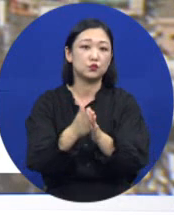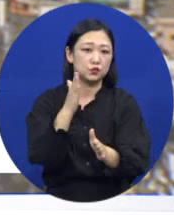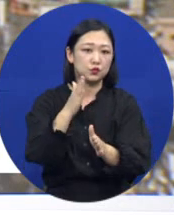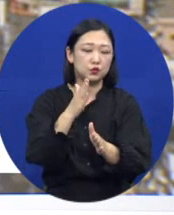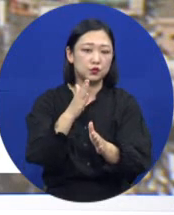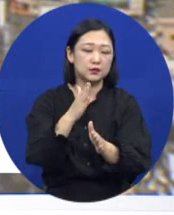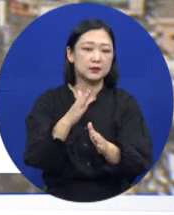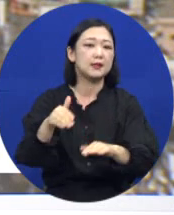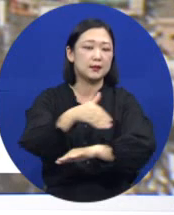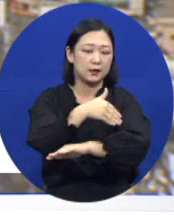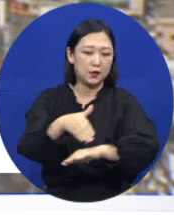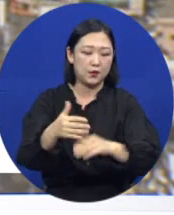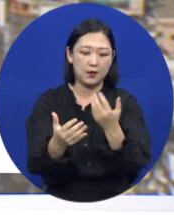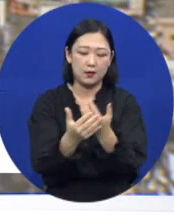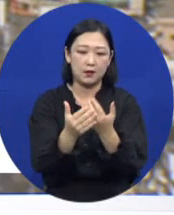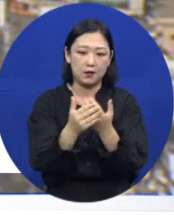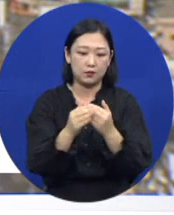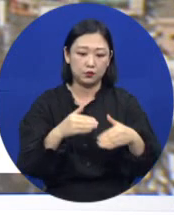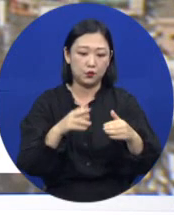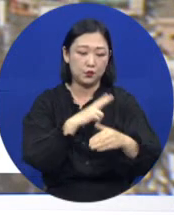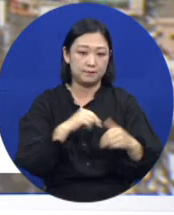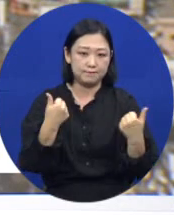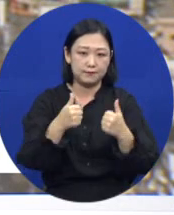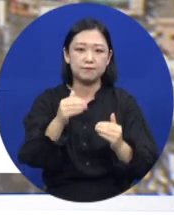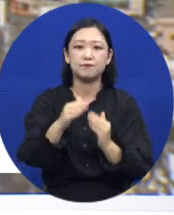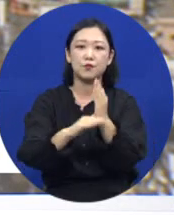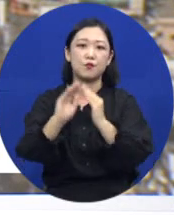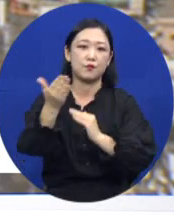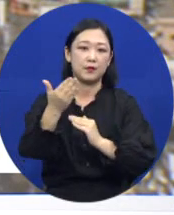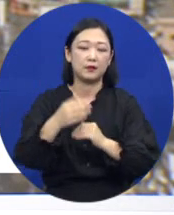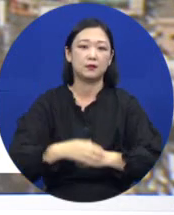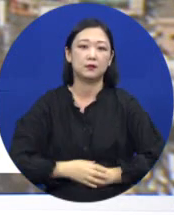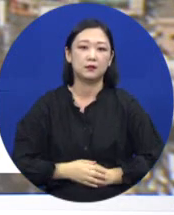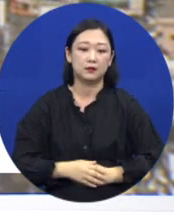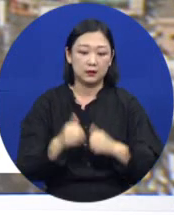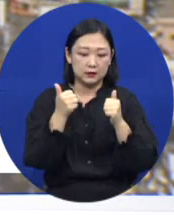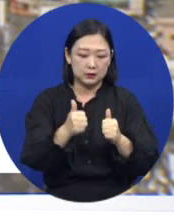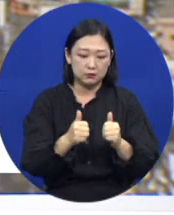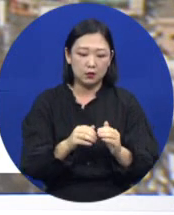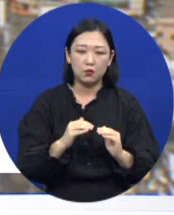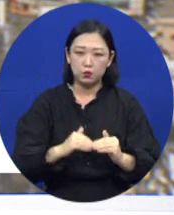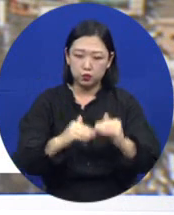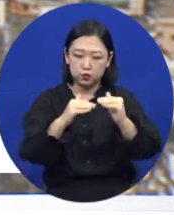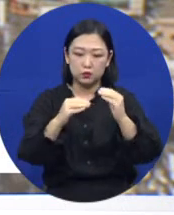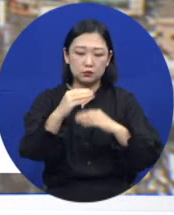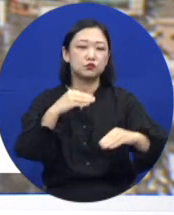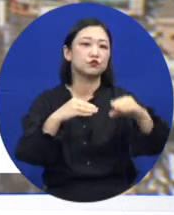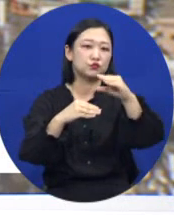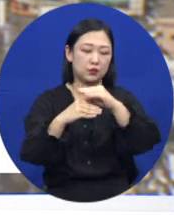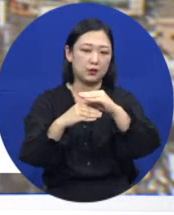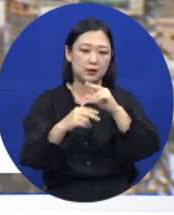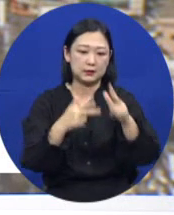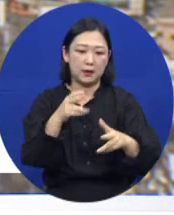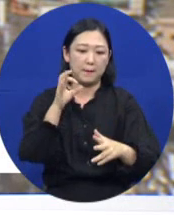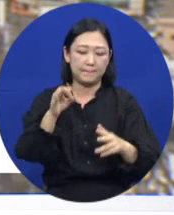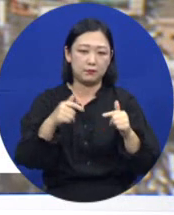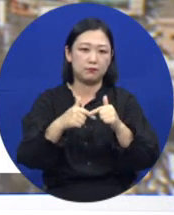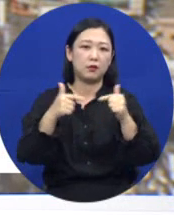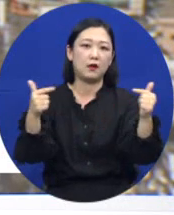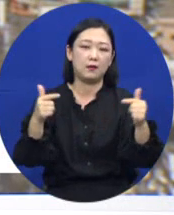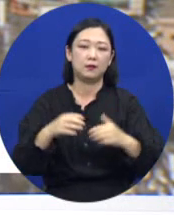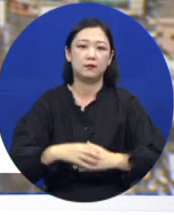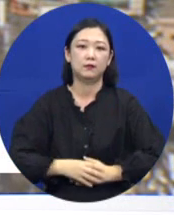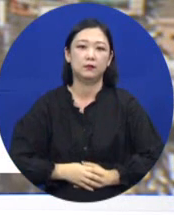의 외상 위원회를 통과를 했는데요 도의회 심의 과정에서 일부 사업이 추가되고 사업비도 대폭